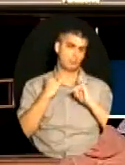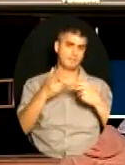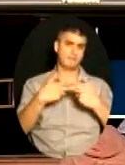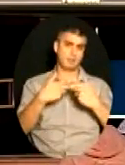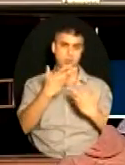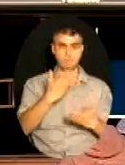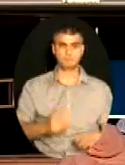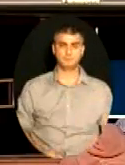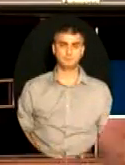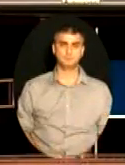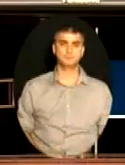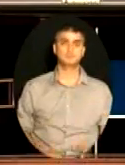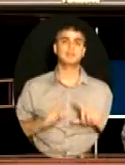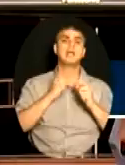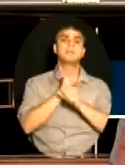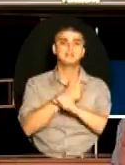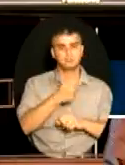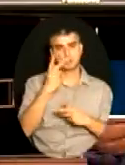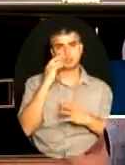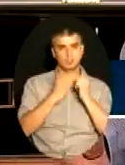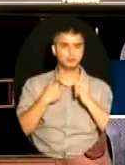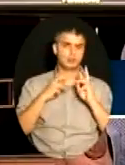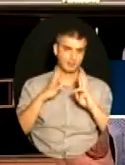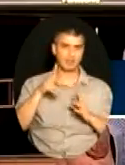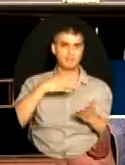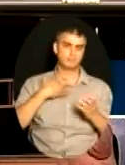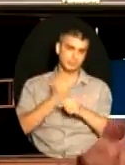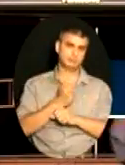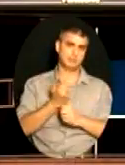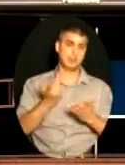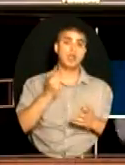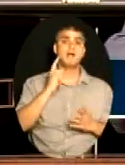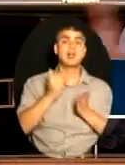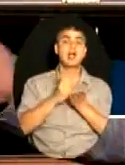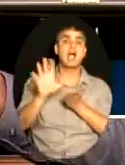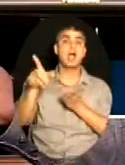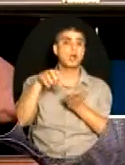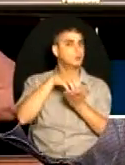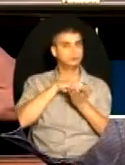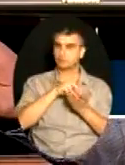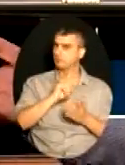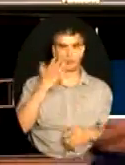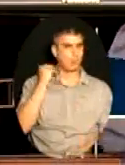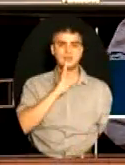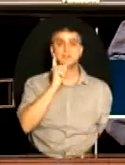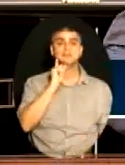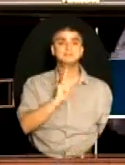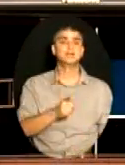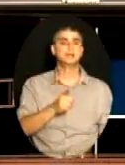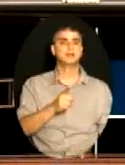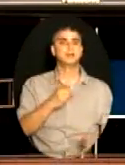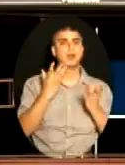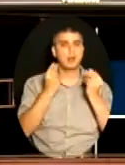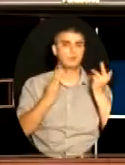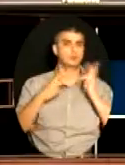בקרוב לקבינט. מעצר בינלי יותר קשה. אני מקווה שגם את זה נעבור. ההרחקות, אין, לא הייתה בעיה, רק צריך